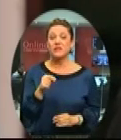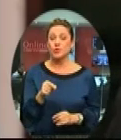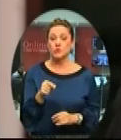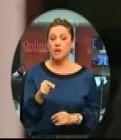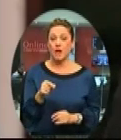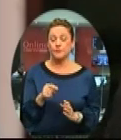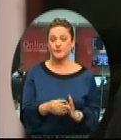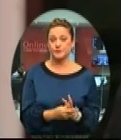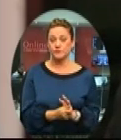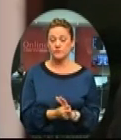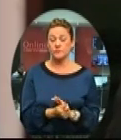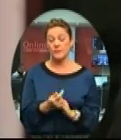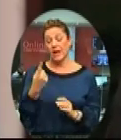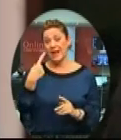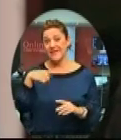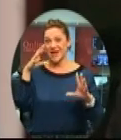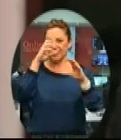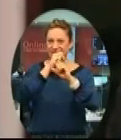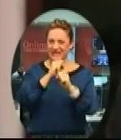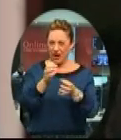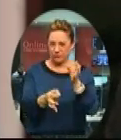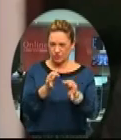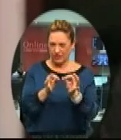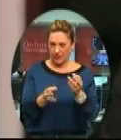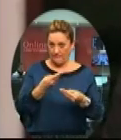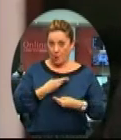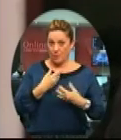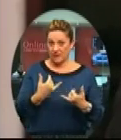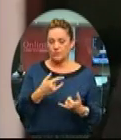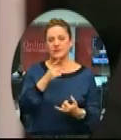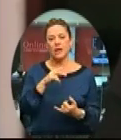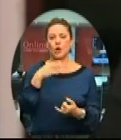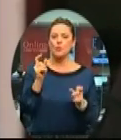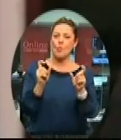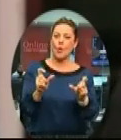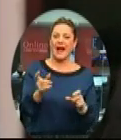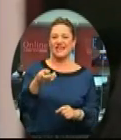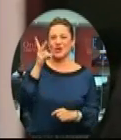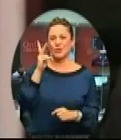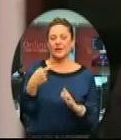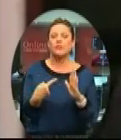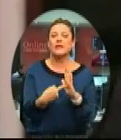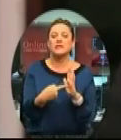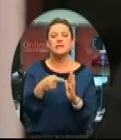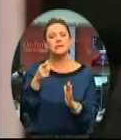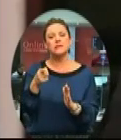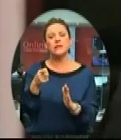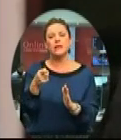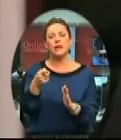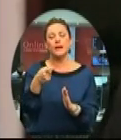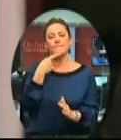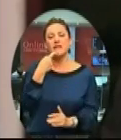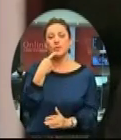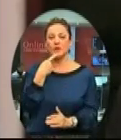לפי התפיסה המשפטית המקובלת היום בעולם הם אמורים להיות מוגנים יותר כיוון שזה איזשהו מידה מסוימת ש איזשהו ביטויים מסוימים